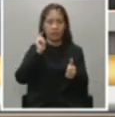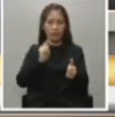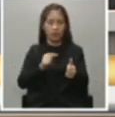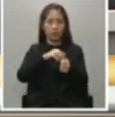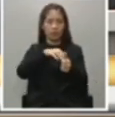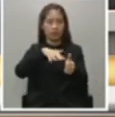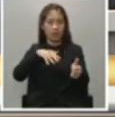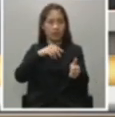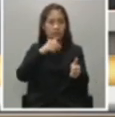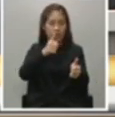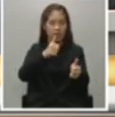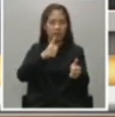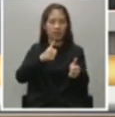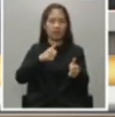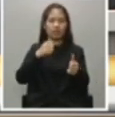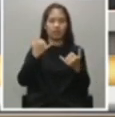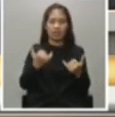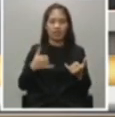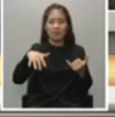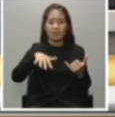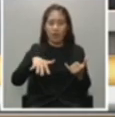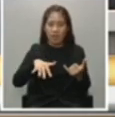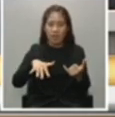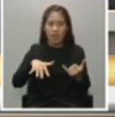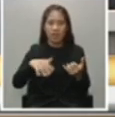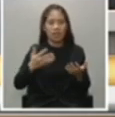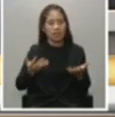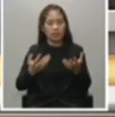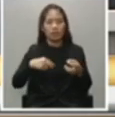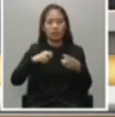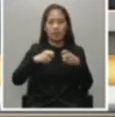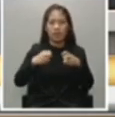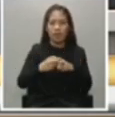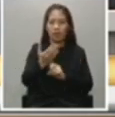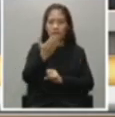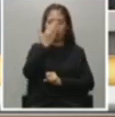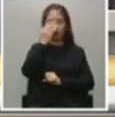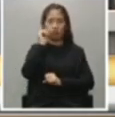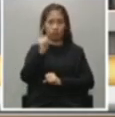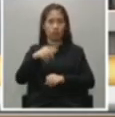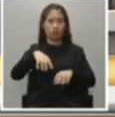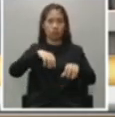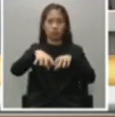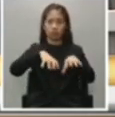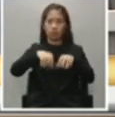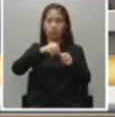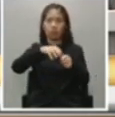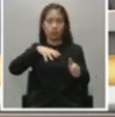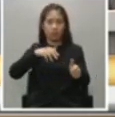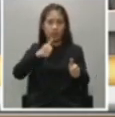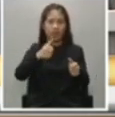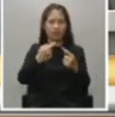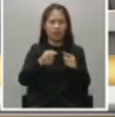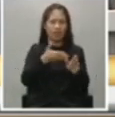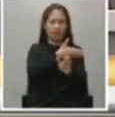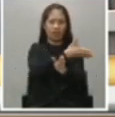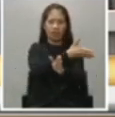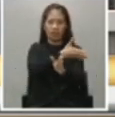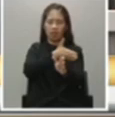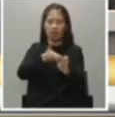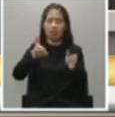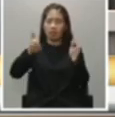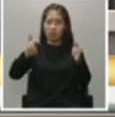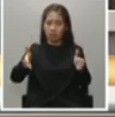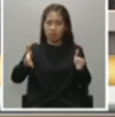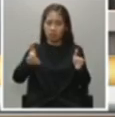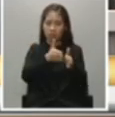ได้ทั้งในภาวะปกติและในภาวะวิกฤตแต่ตลอดระยะเวลา5ปีที่ผ่านมาเกือบ6ปี